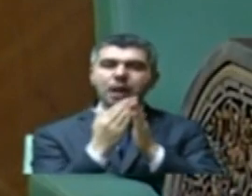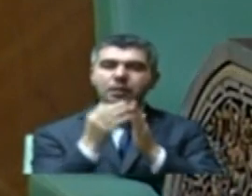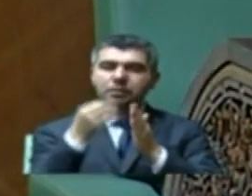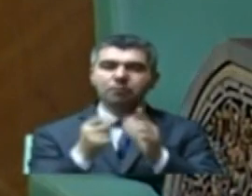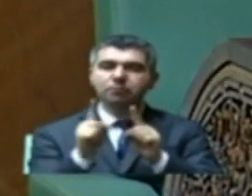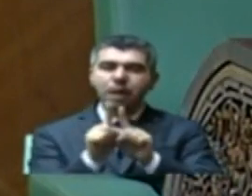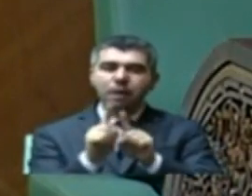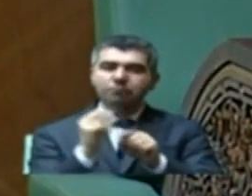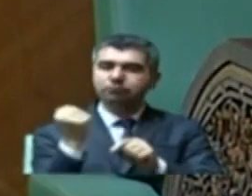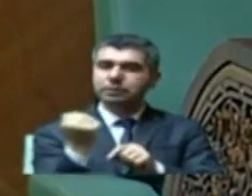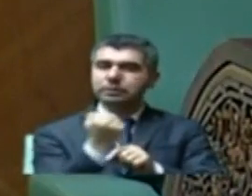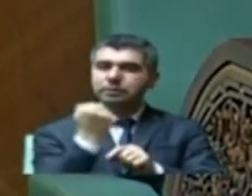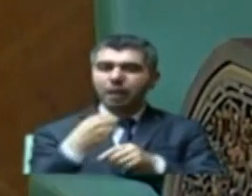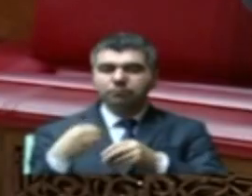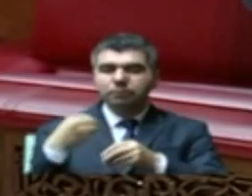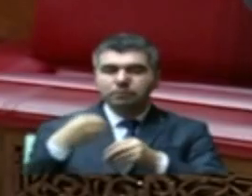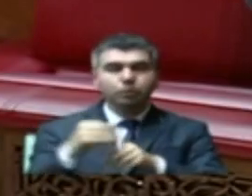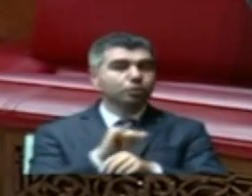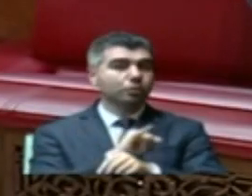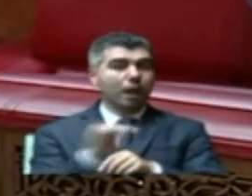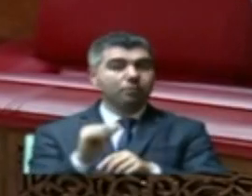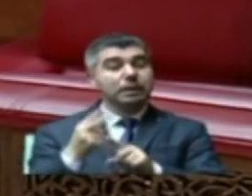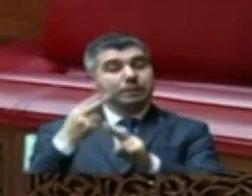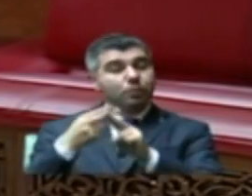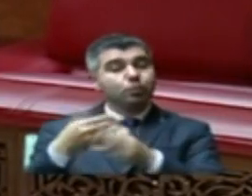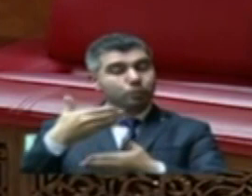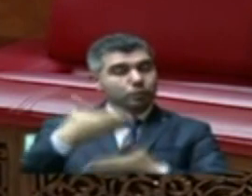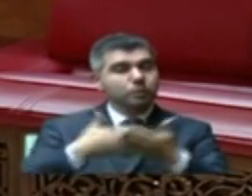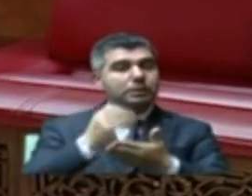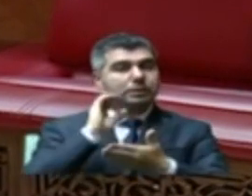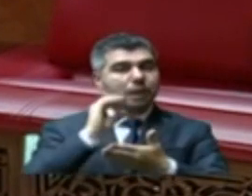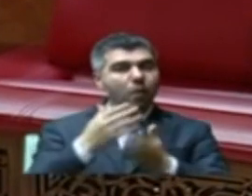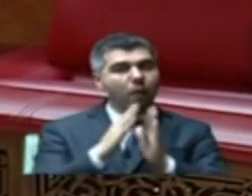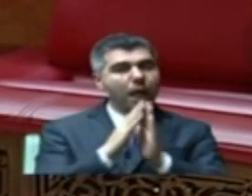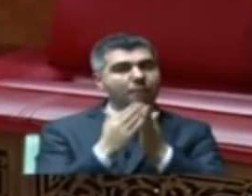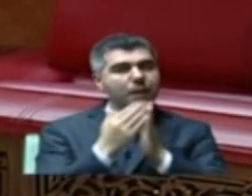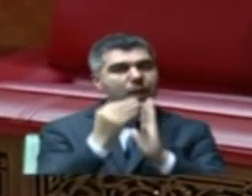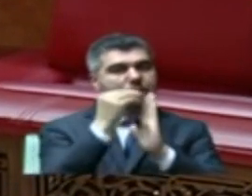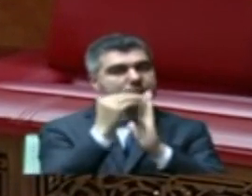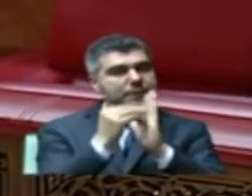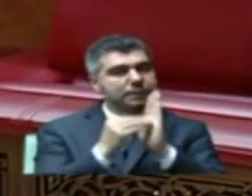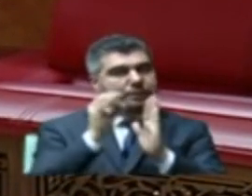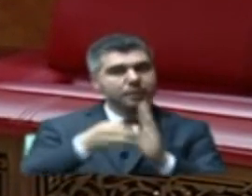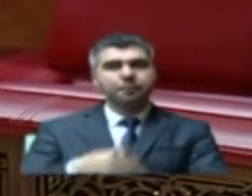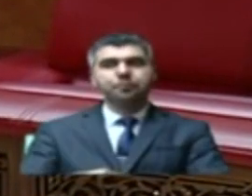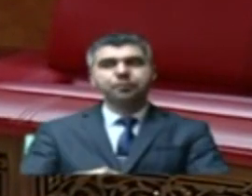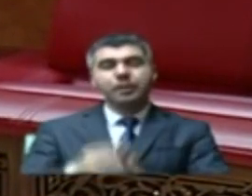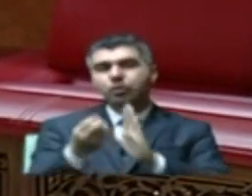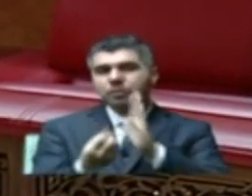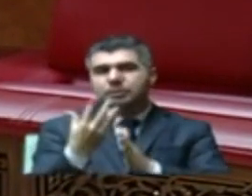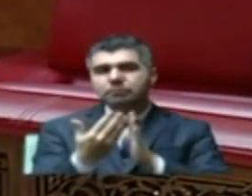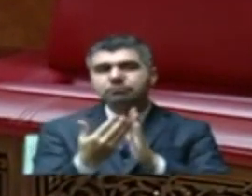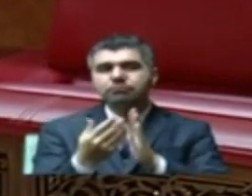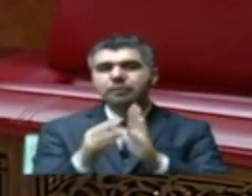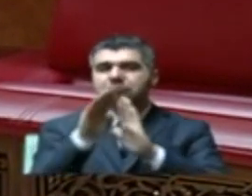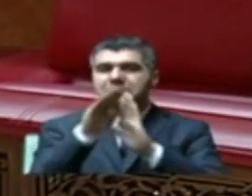خاصة في هذه القضايا المتعلقة بتسجيل الأطفال في الحالة المدنية. تم استحداث لجان